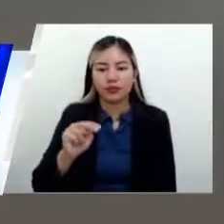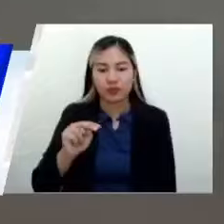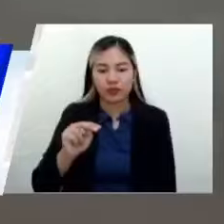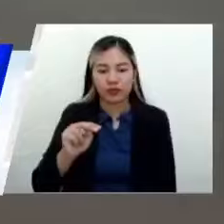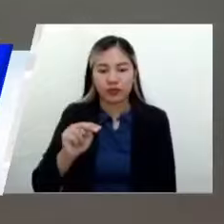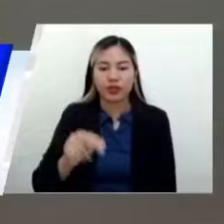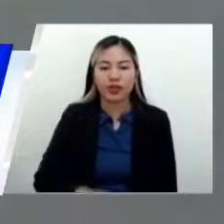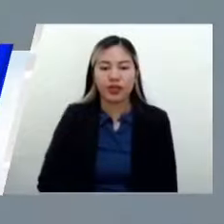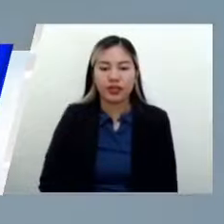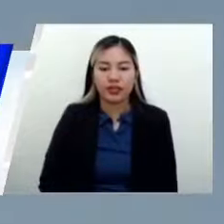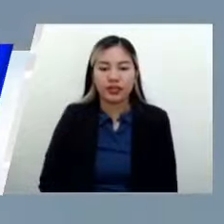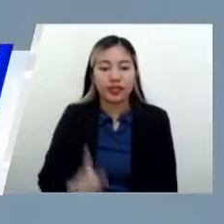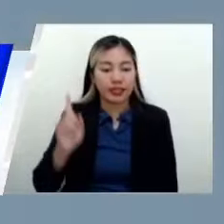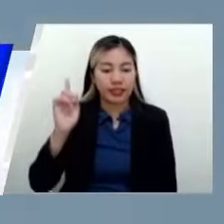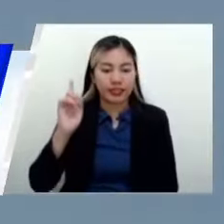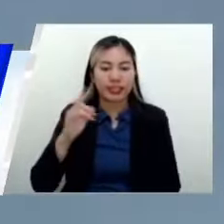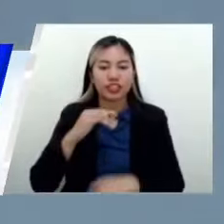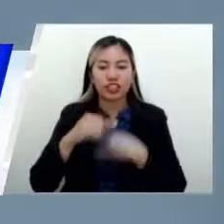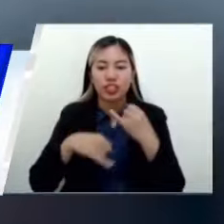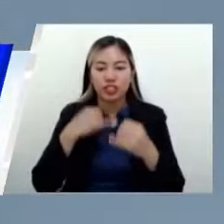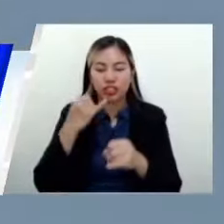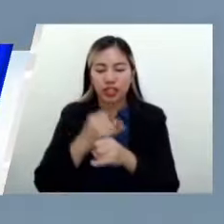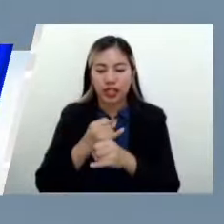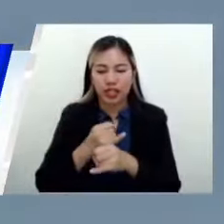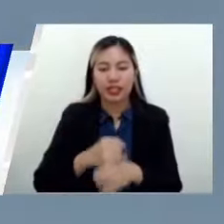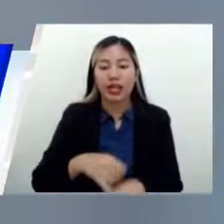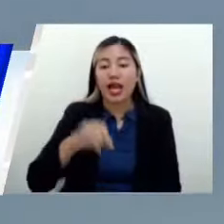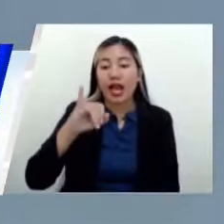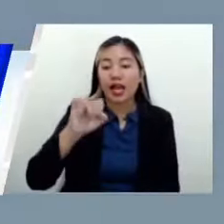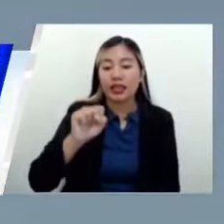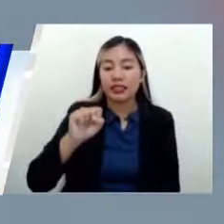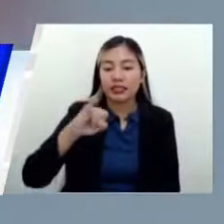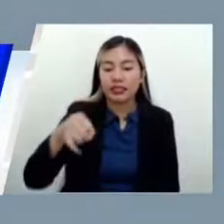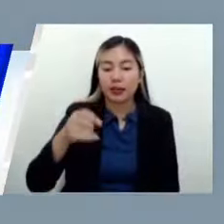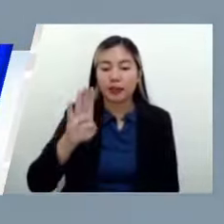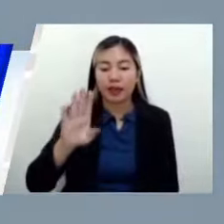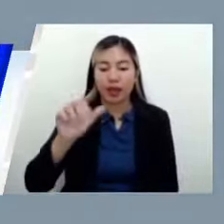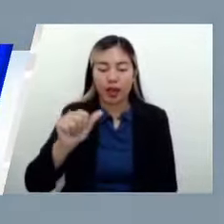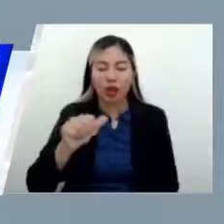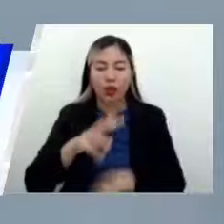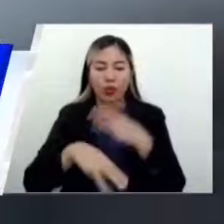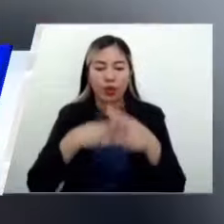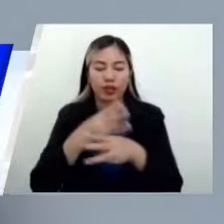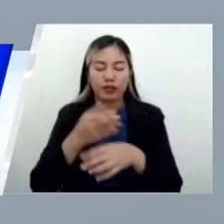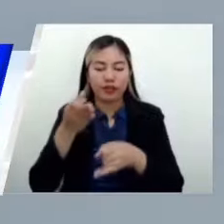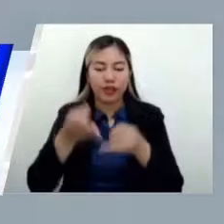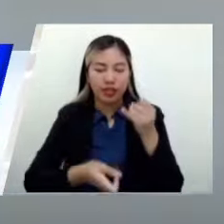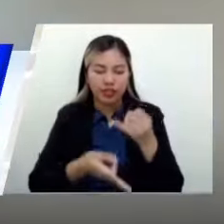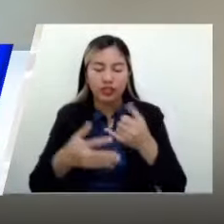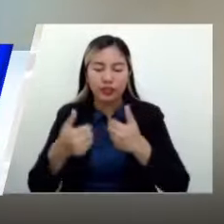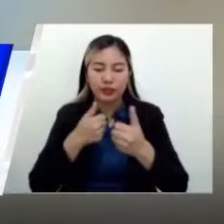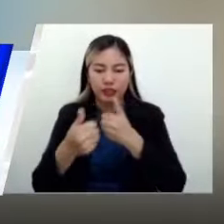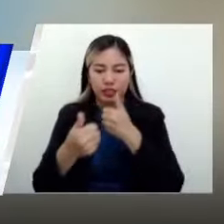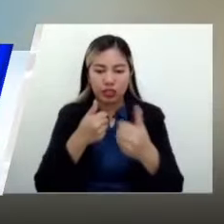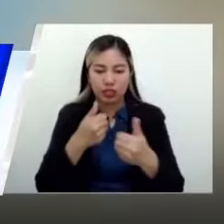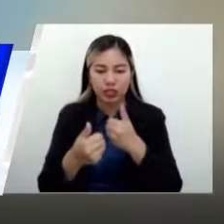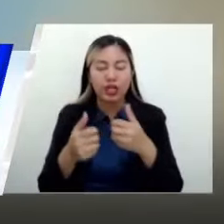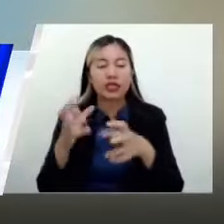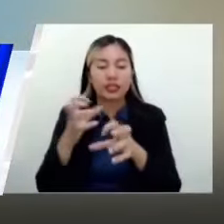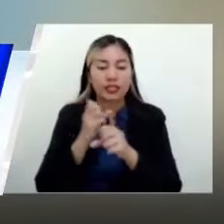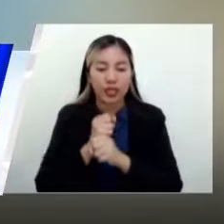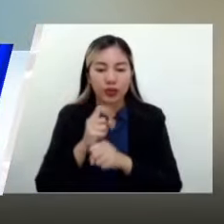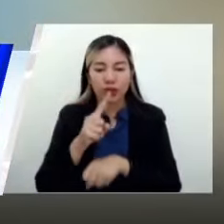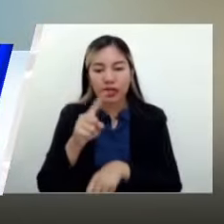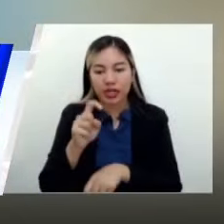Association o ISJBA World Finals sa Pro-Am Runabout 1100 Stock Event. Nakakuha siya roon ng 173